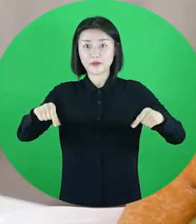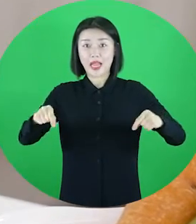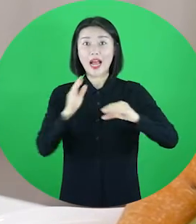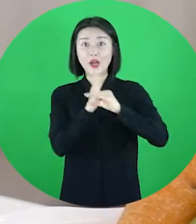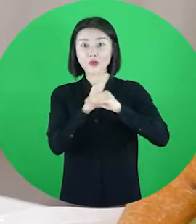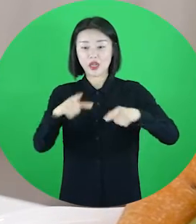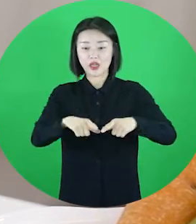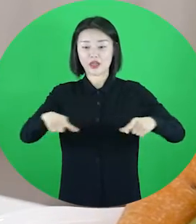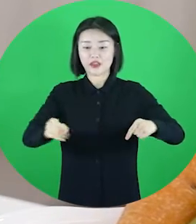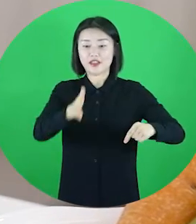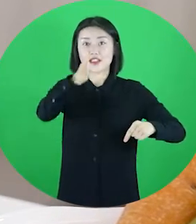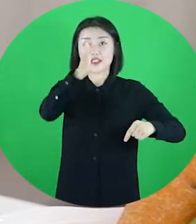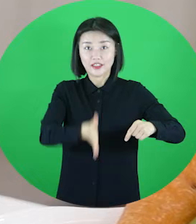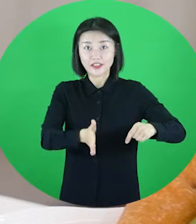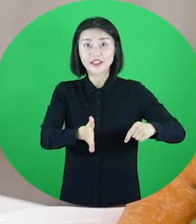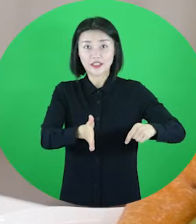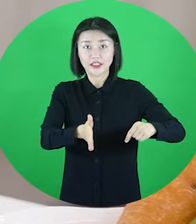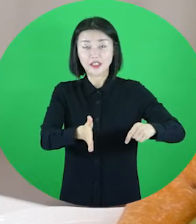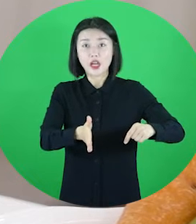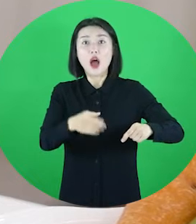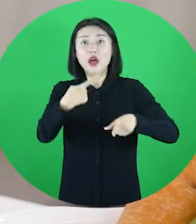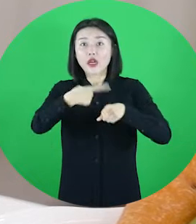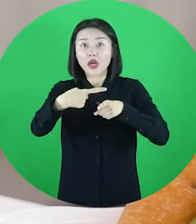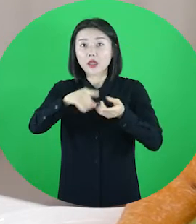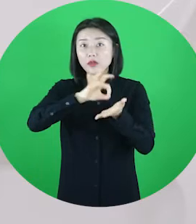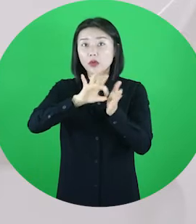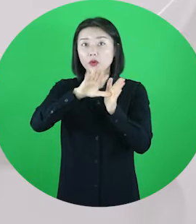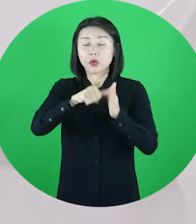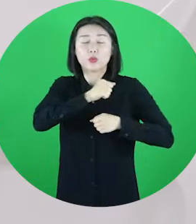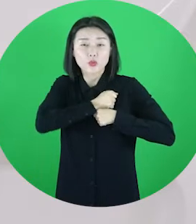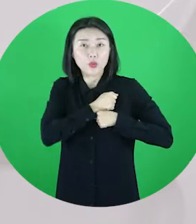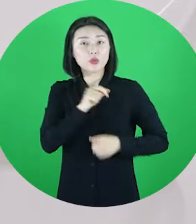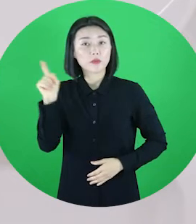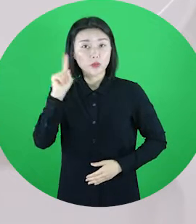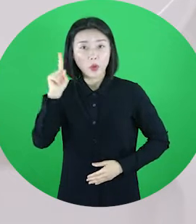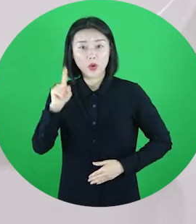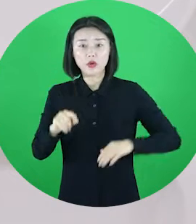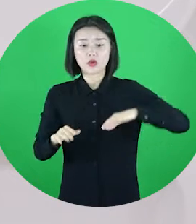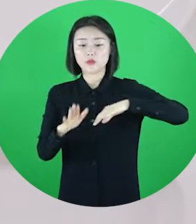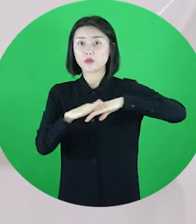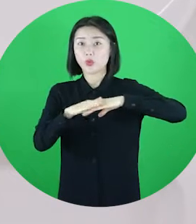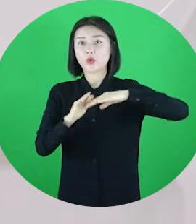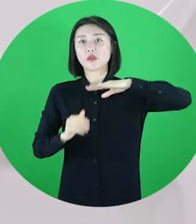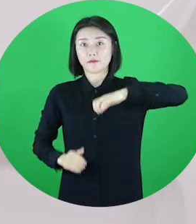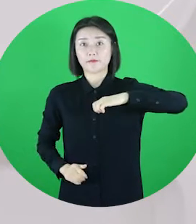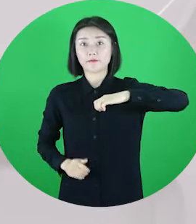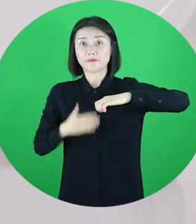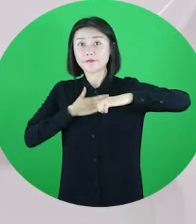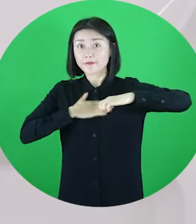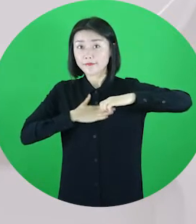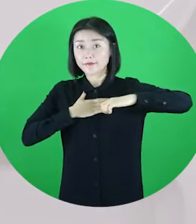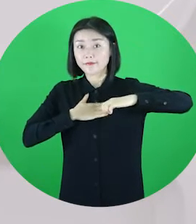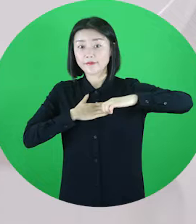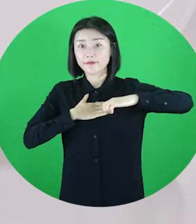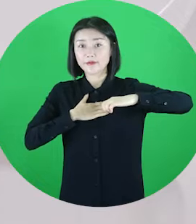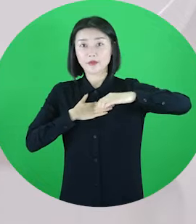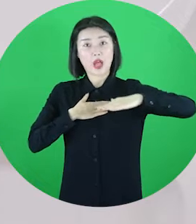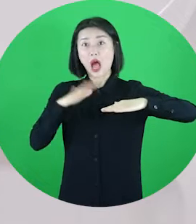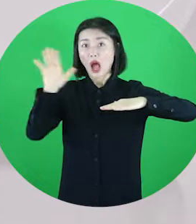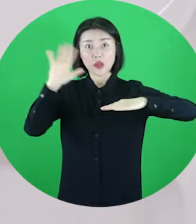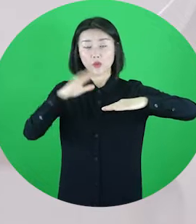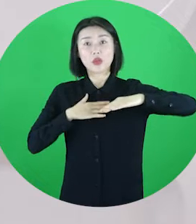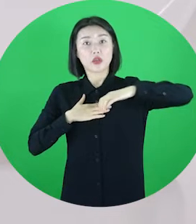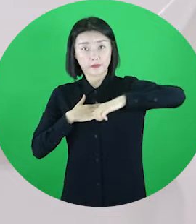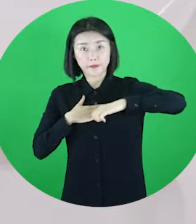칼로 잘라주겠습니다. 칼을 사용할 때는 항상 끝을 잡고 손가락은 오므려서, 그렇죠. 절반을